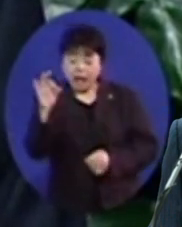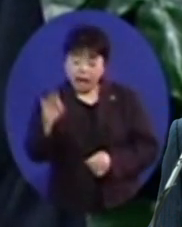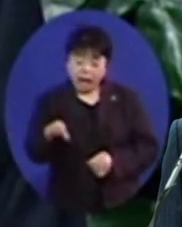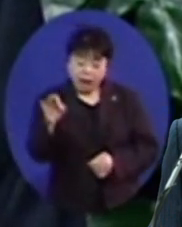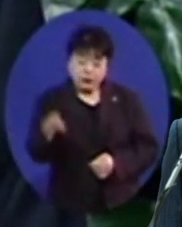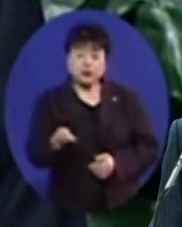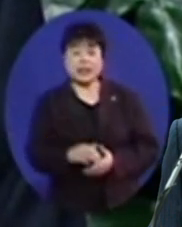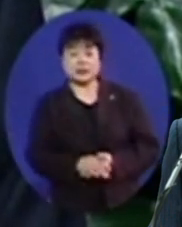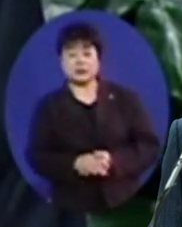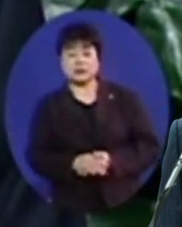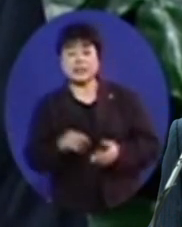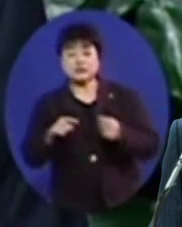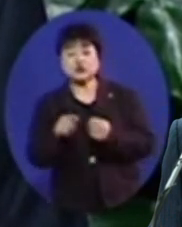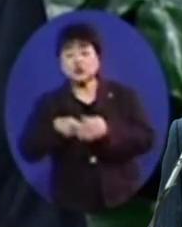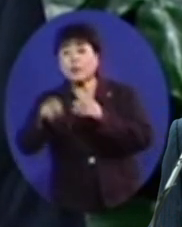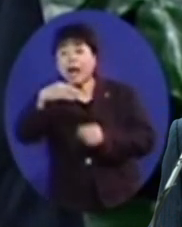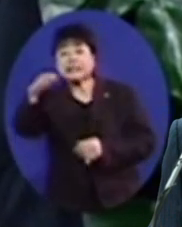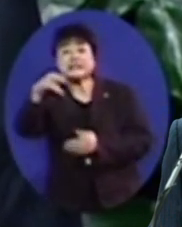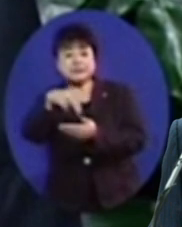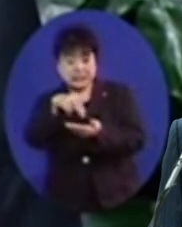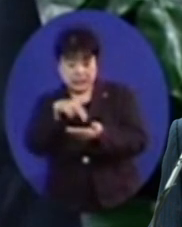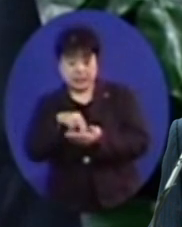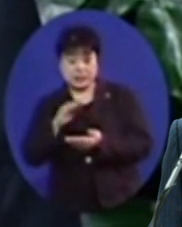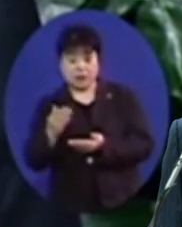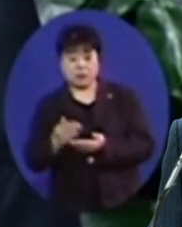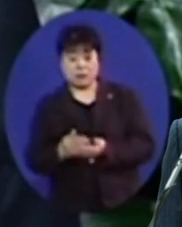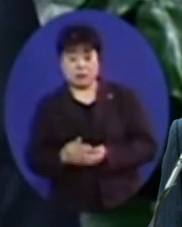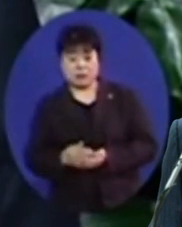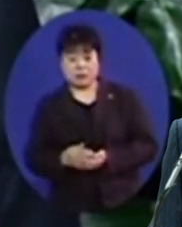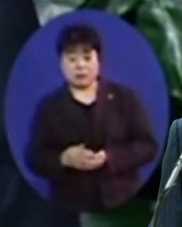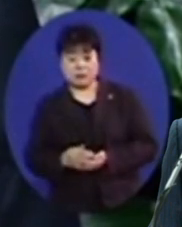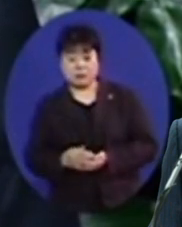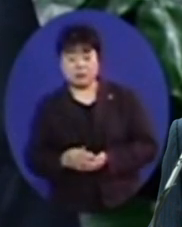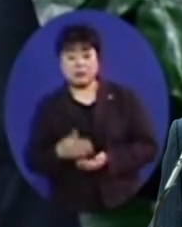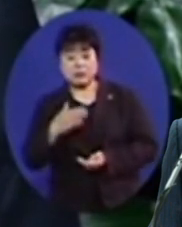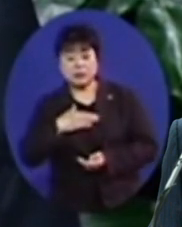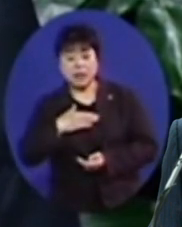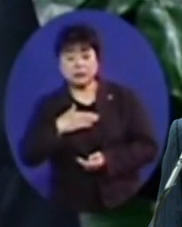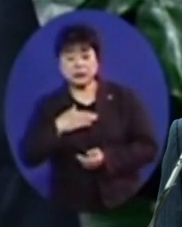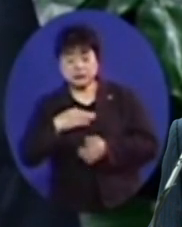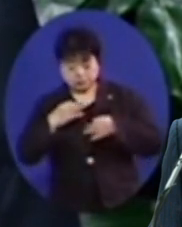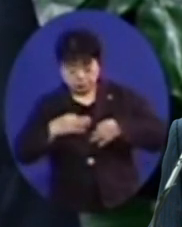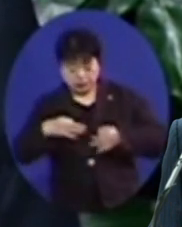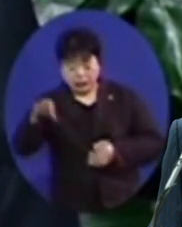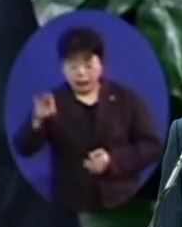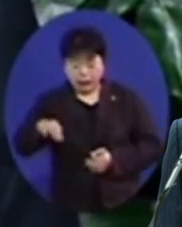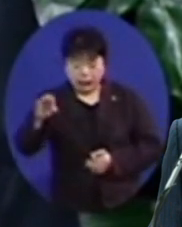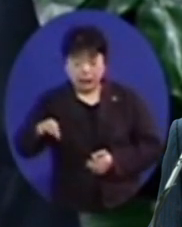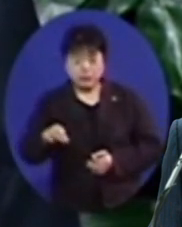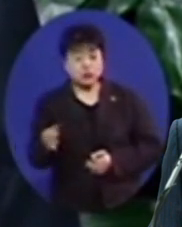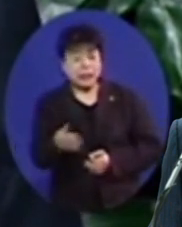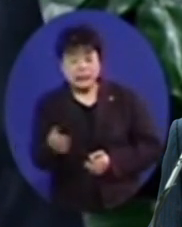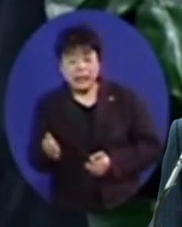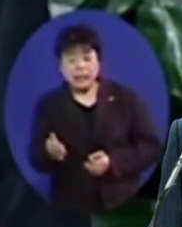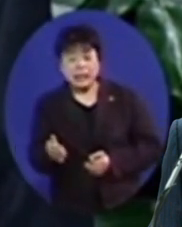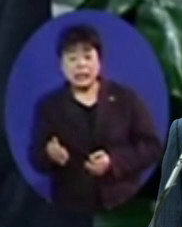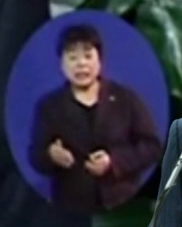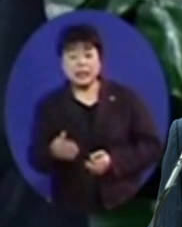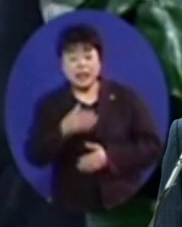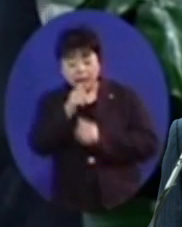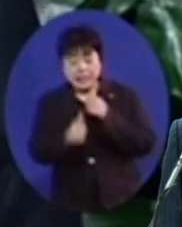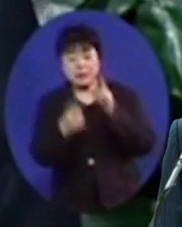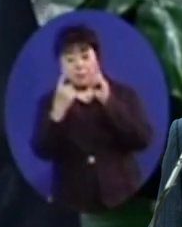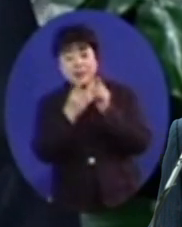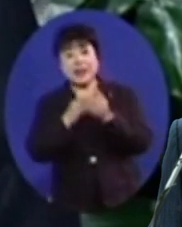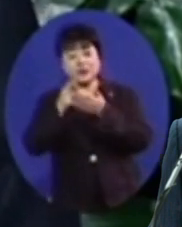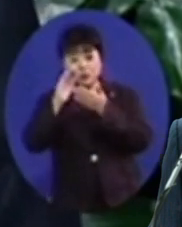사람을 오히려 죽이고 도망을 쳤고 그 다음 알고 보니 자기 아무것도 아닌 마른 막대기 같다. 그런 그가 하나님을